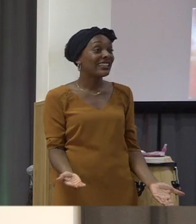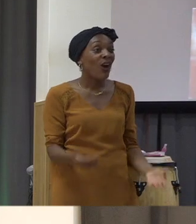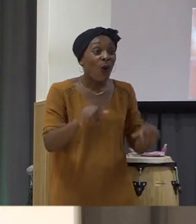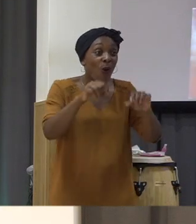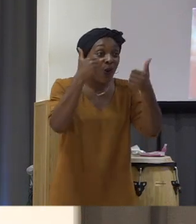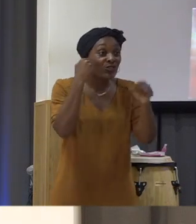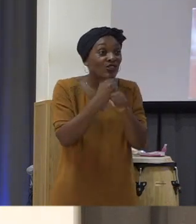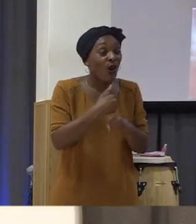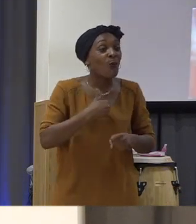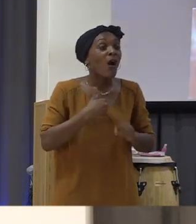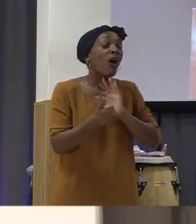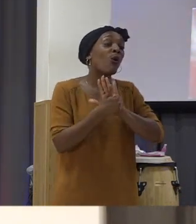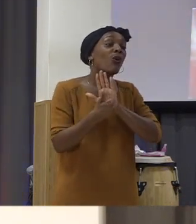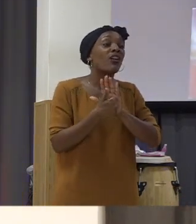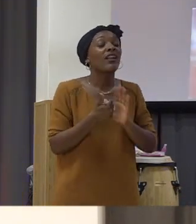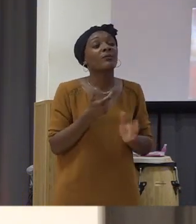11 ans que j'étais